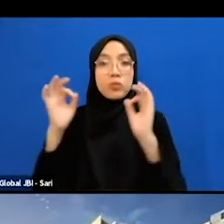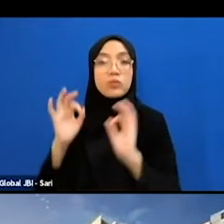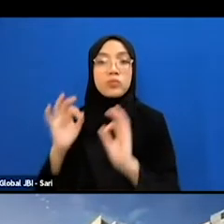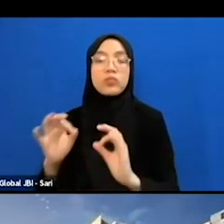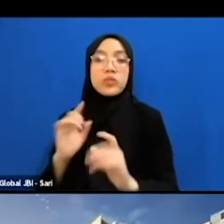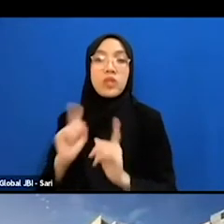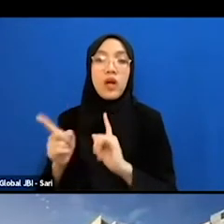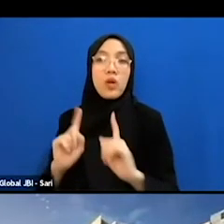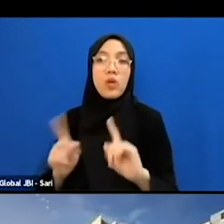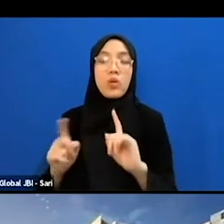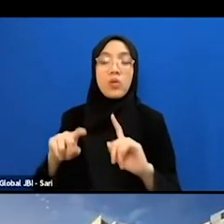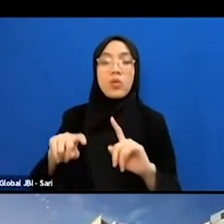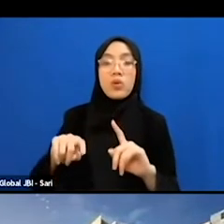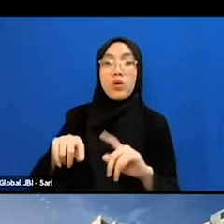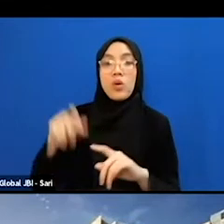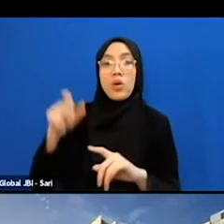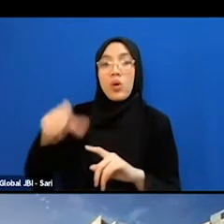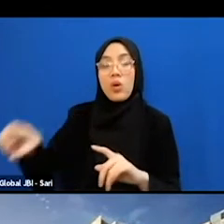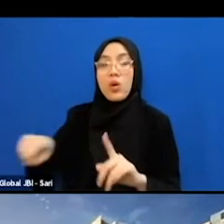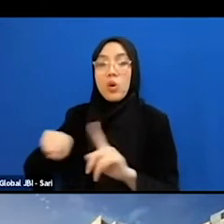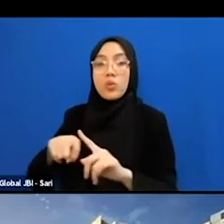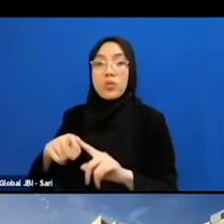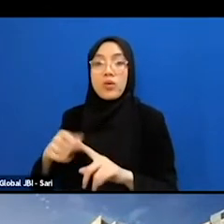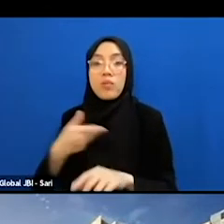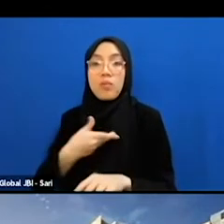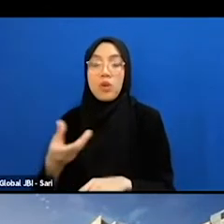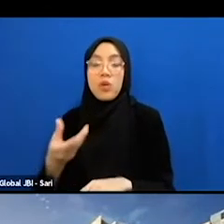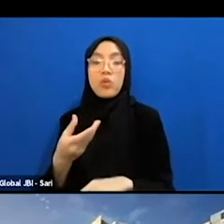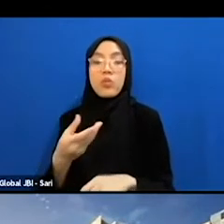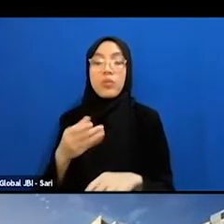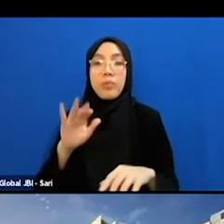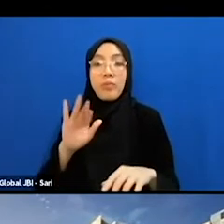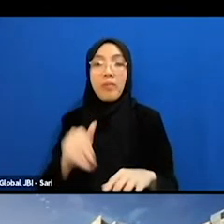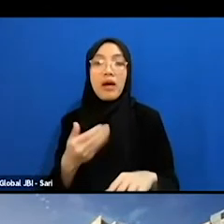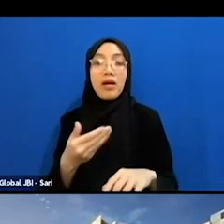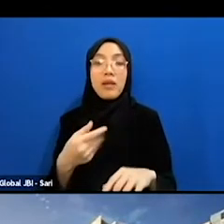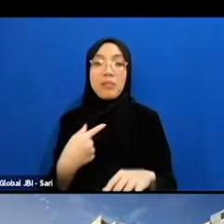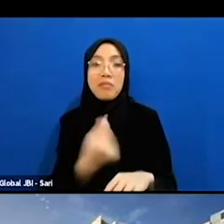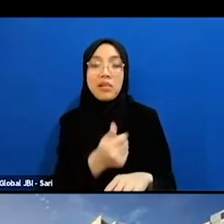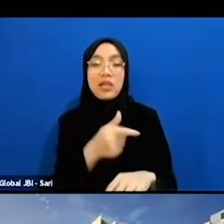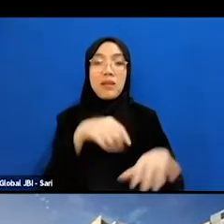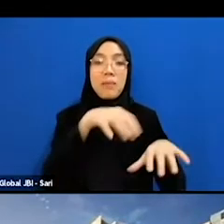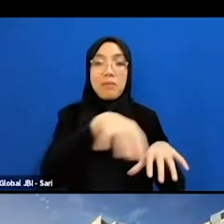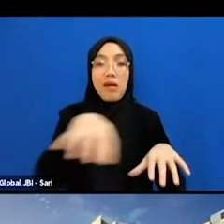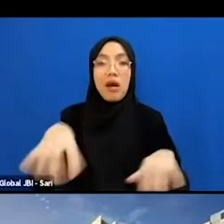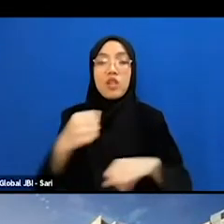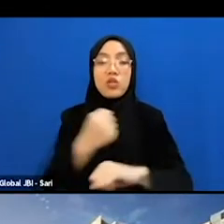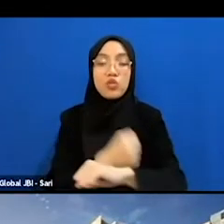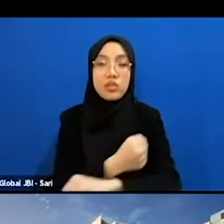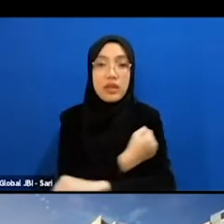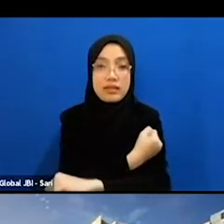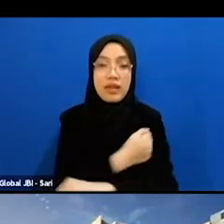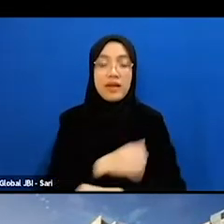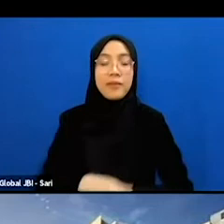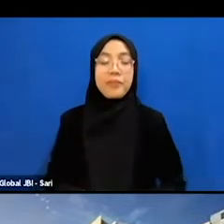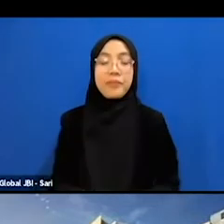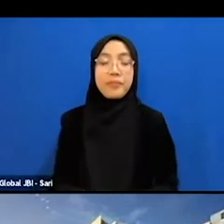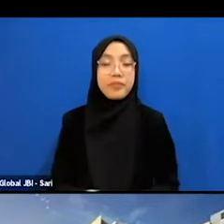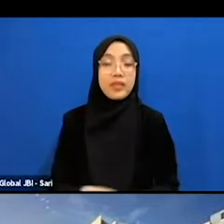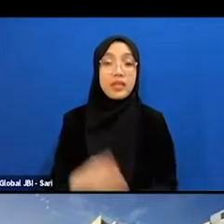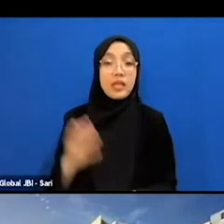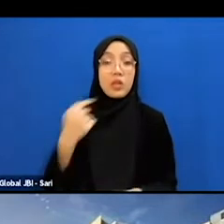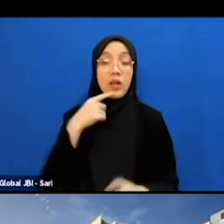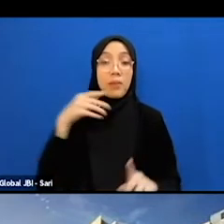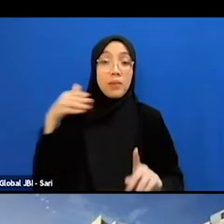konsumen mengkonsumsi barang dan jasa itu terkait juga dengan tadi